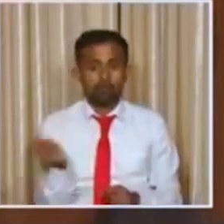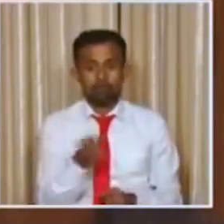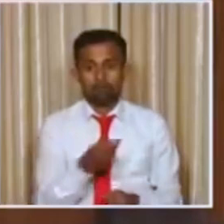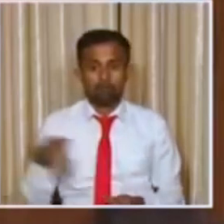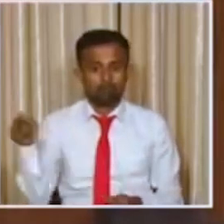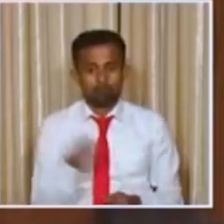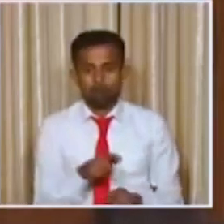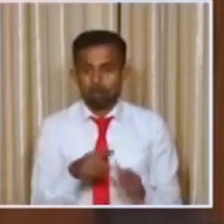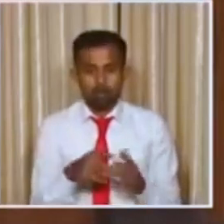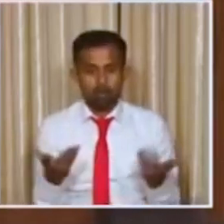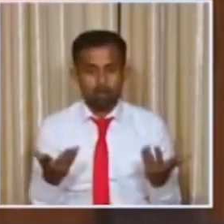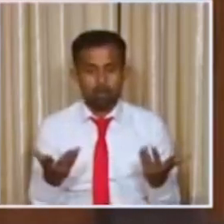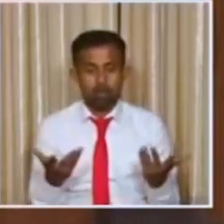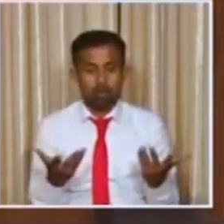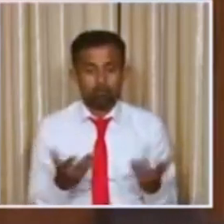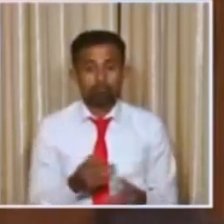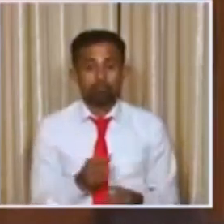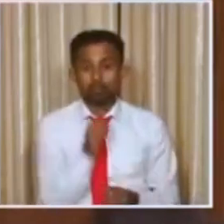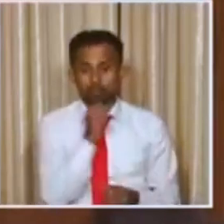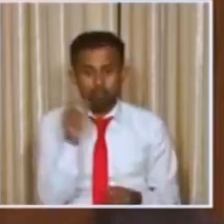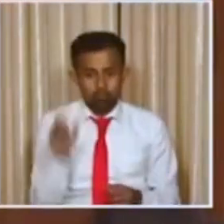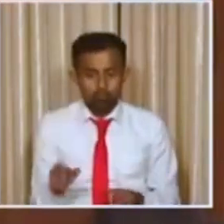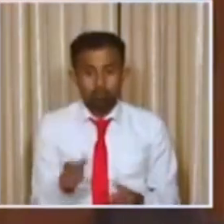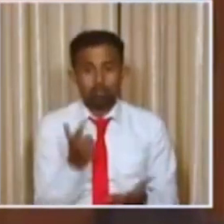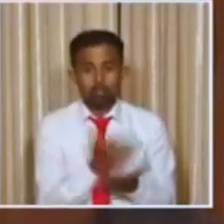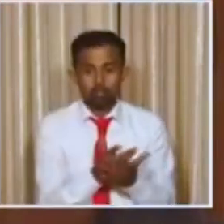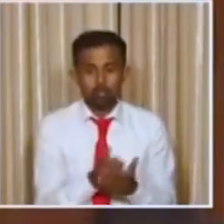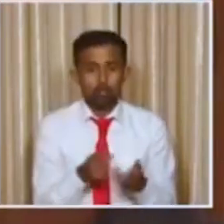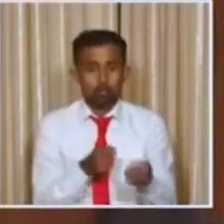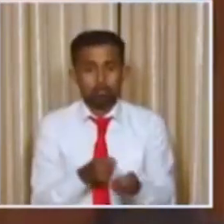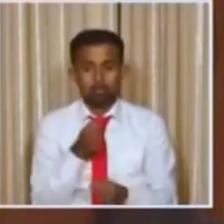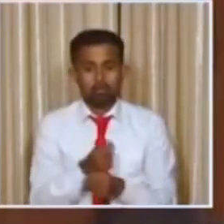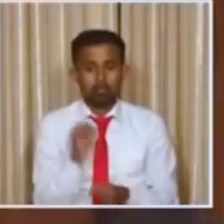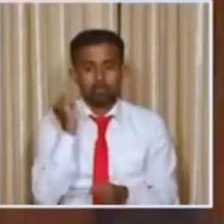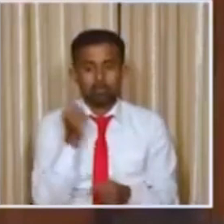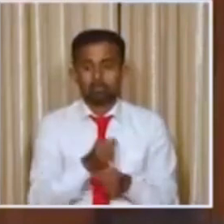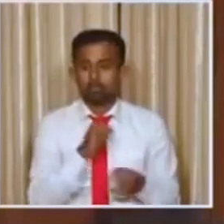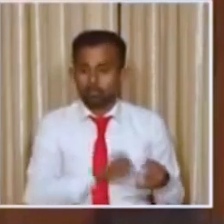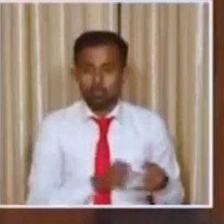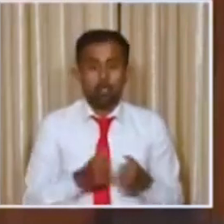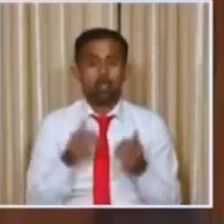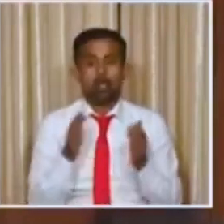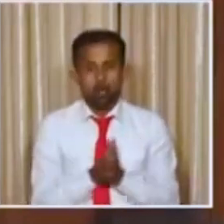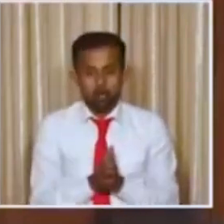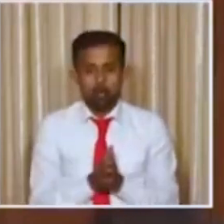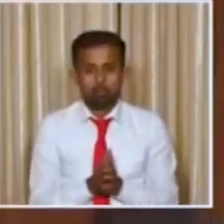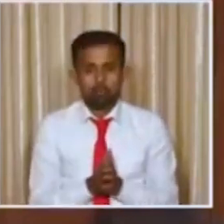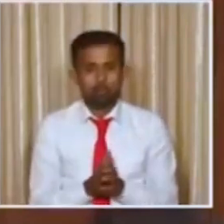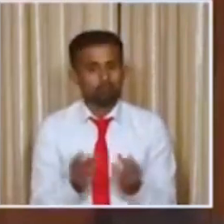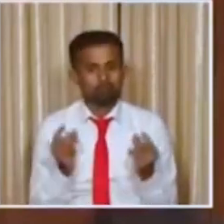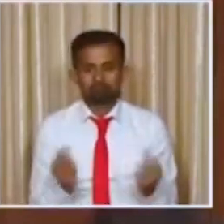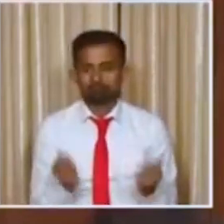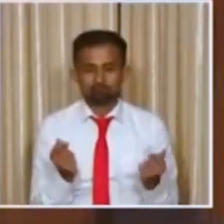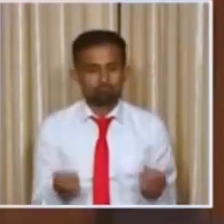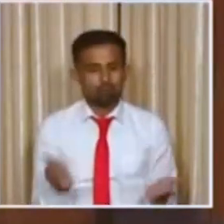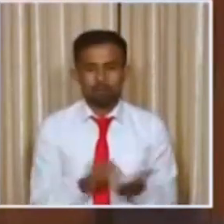එක නිසා මම කියන්නේ පෙන්ෂනියර්ස්ලා ගොවි මහත්වරු දීවරයින් මේ රජයේ සේවකයෝ ග්‍රාම සේවකලා ඔක්කොම මහා ඉතා ඉක්මනින්